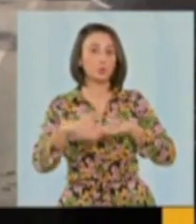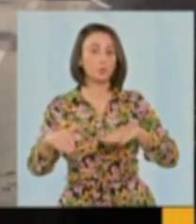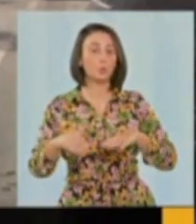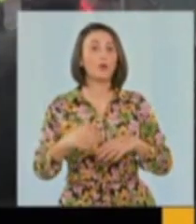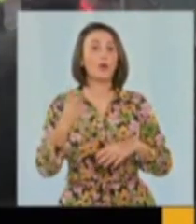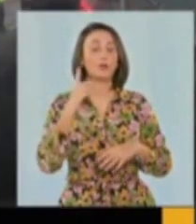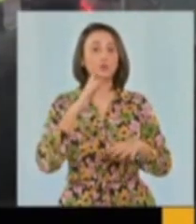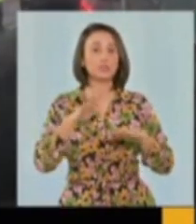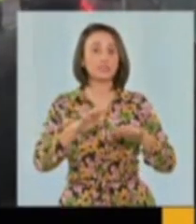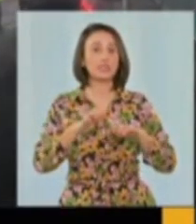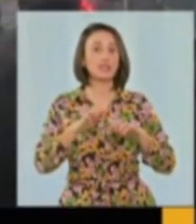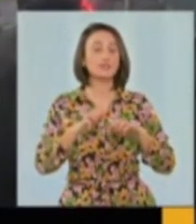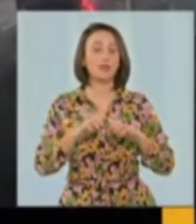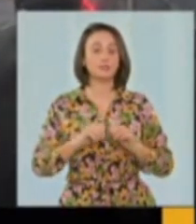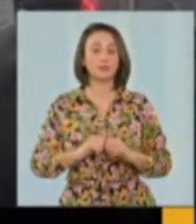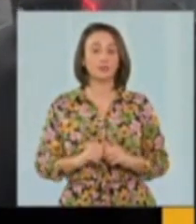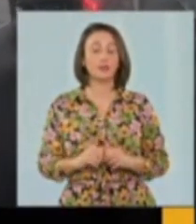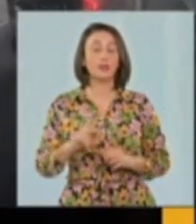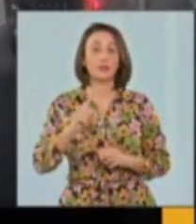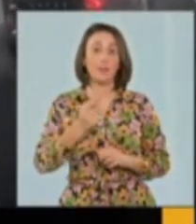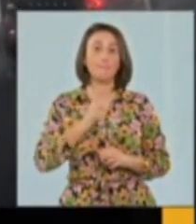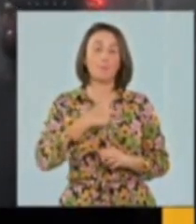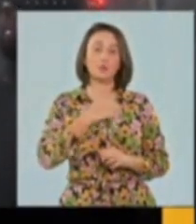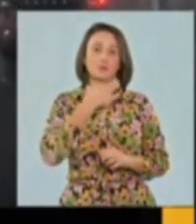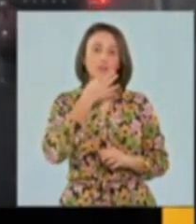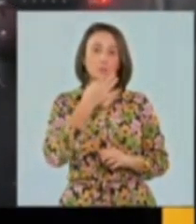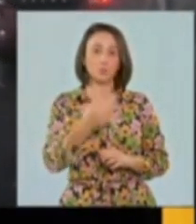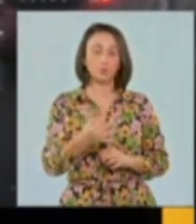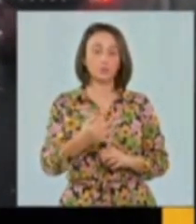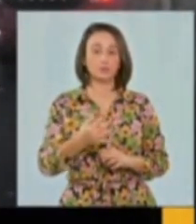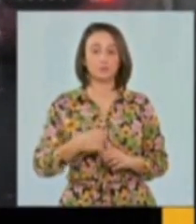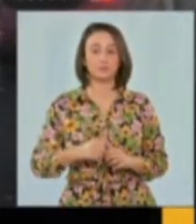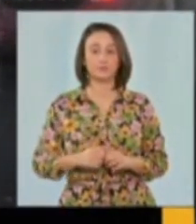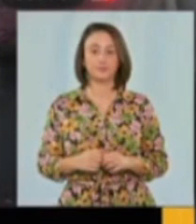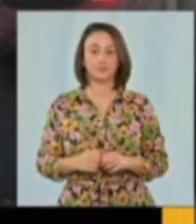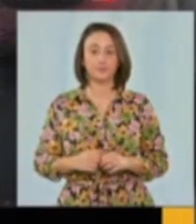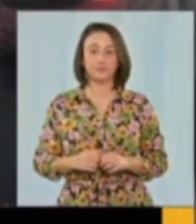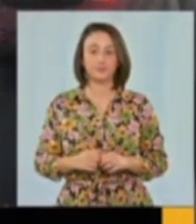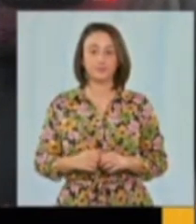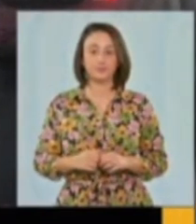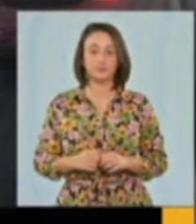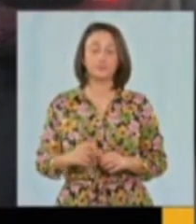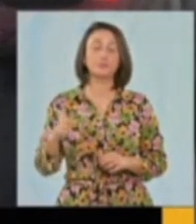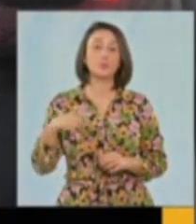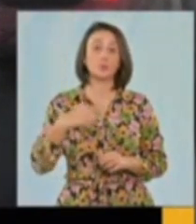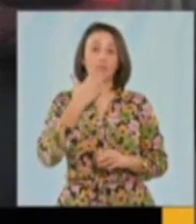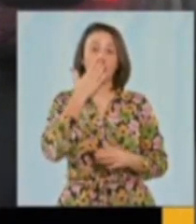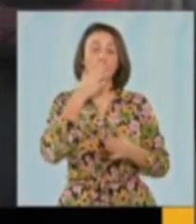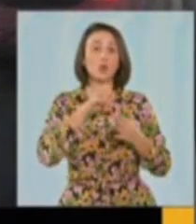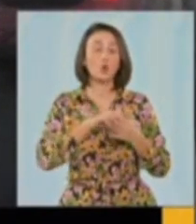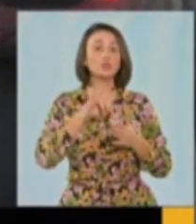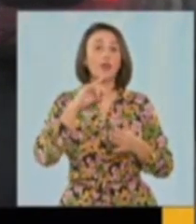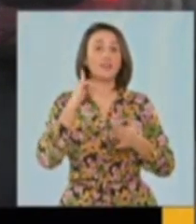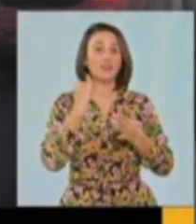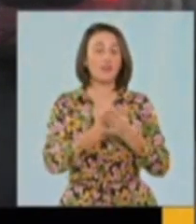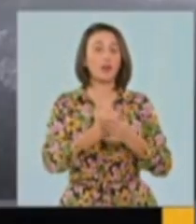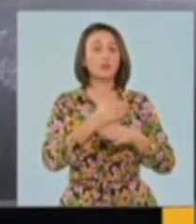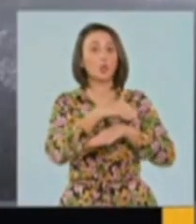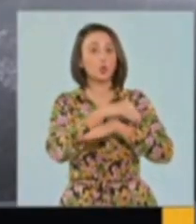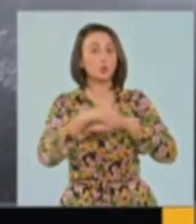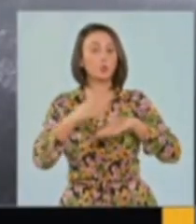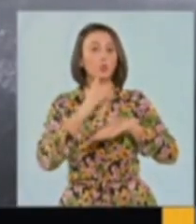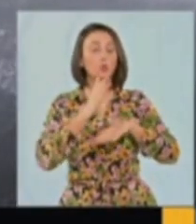era înghețat carosabilul? Da, vă pot spune că sunt la fața locului și, într-adevăr,